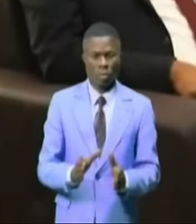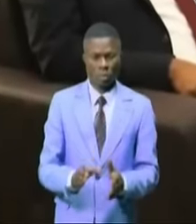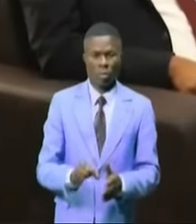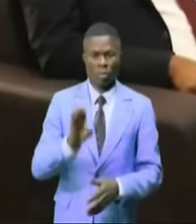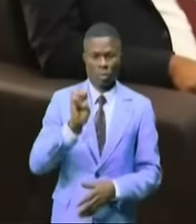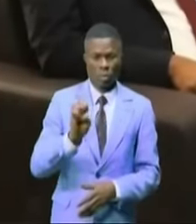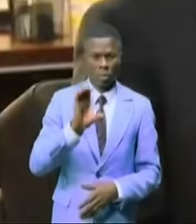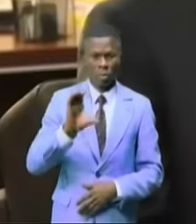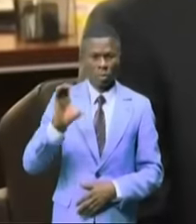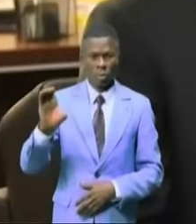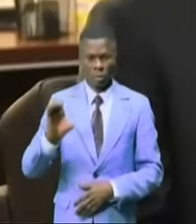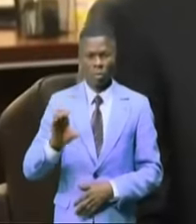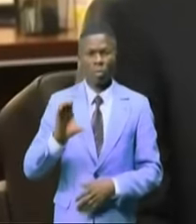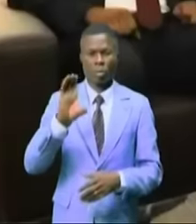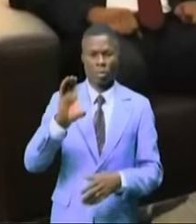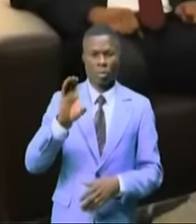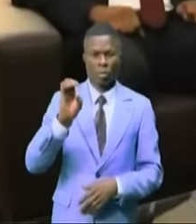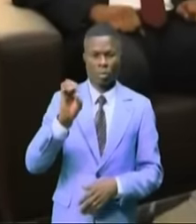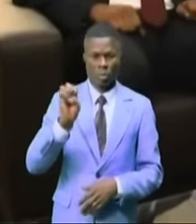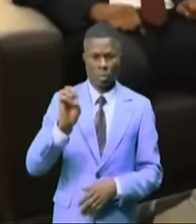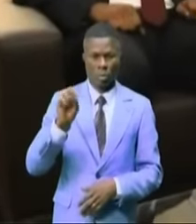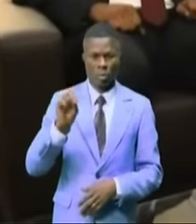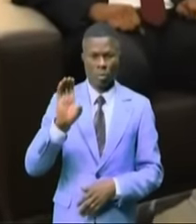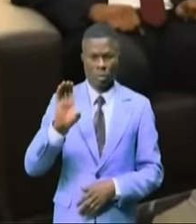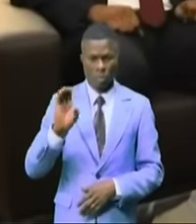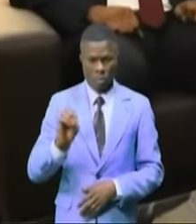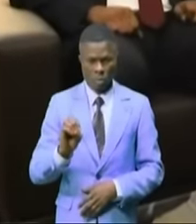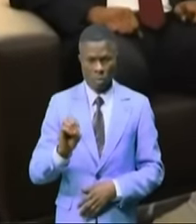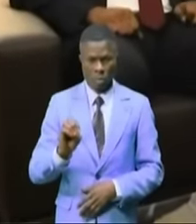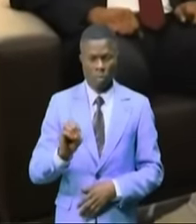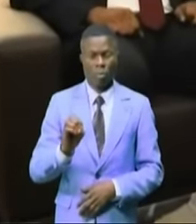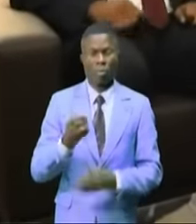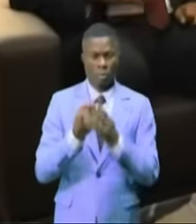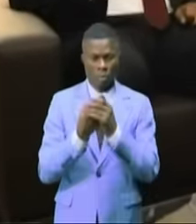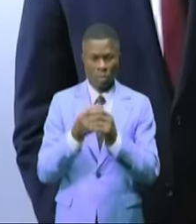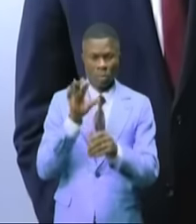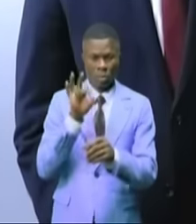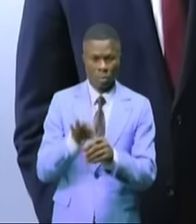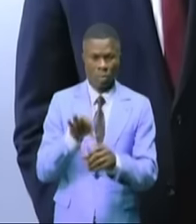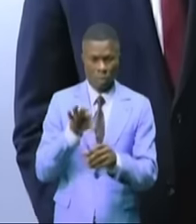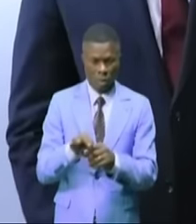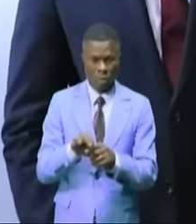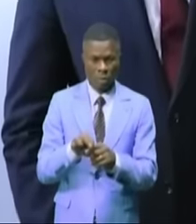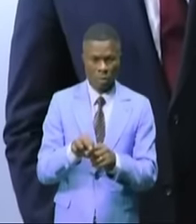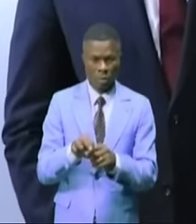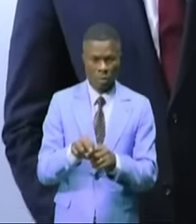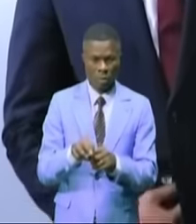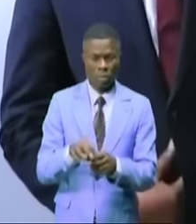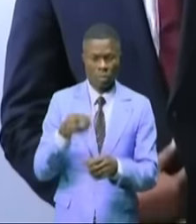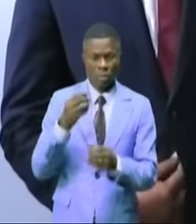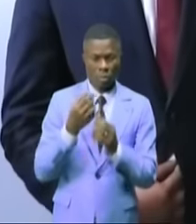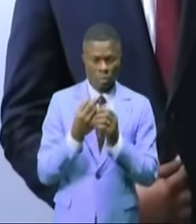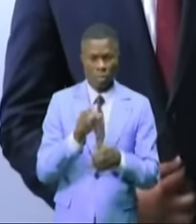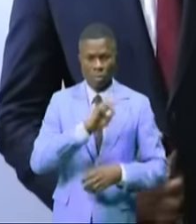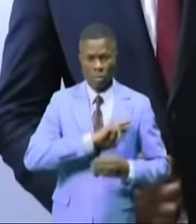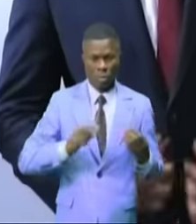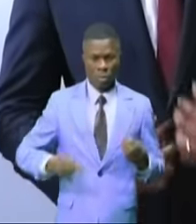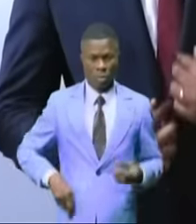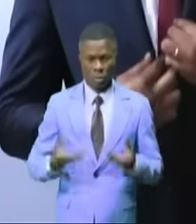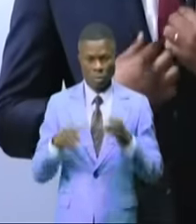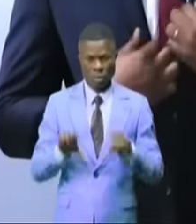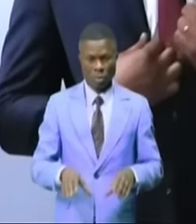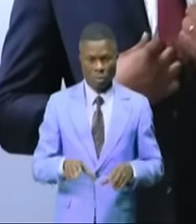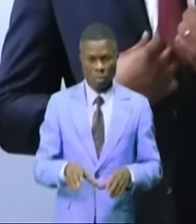SCC-CENCO. Aujourd'hui, face à l'enjeu des élections qui sont prévues d'ici là, il